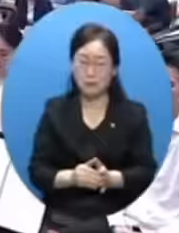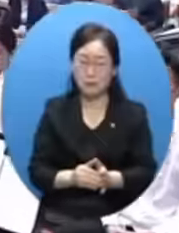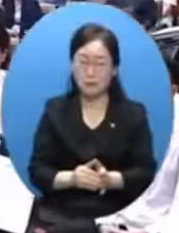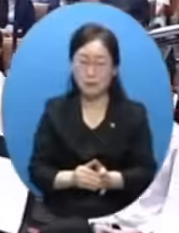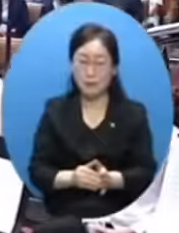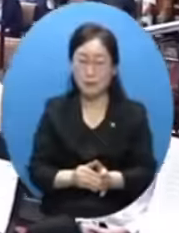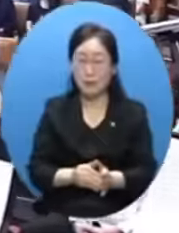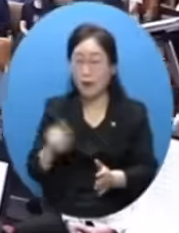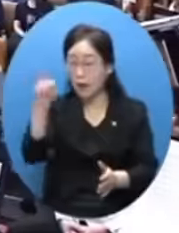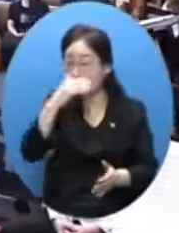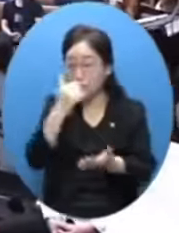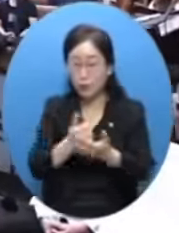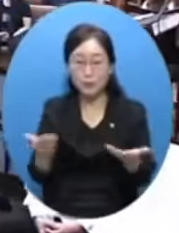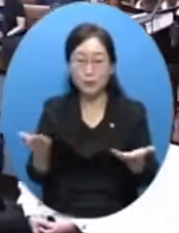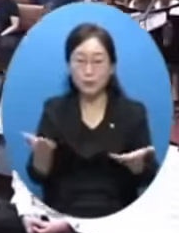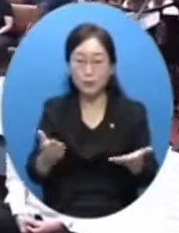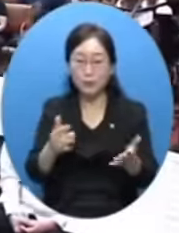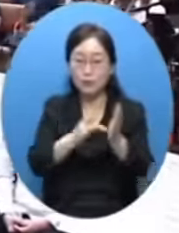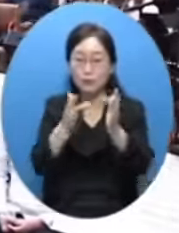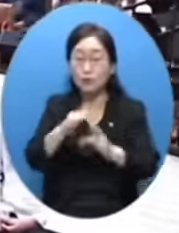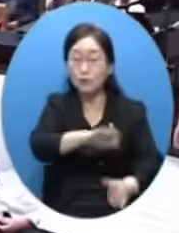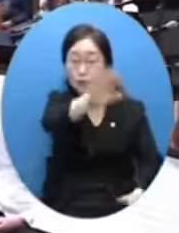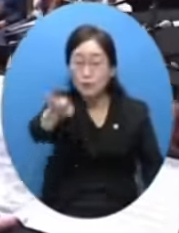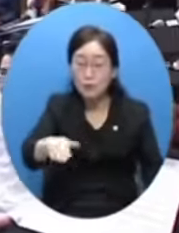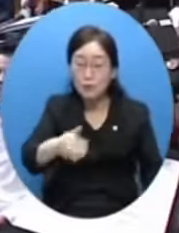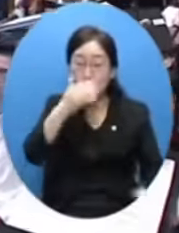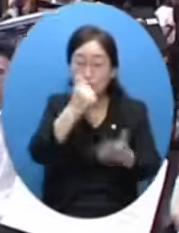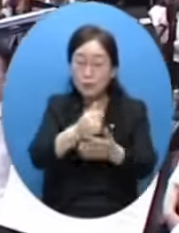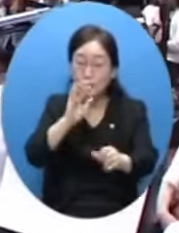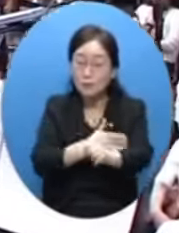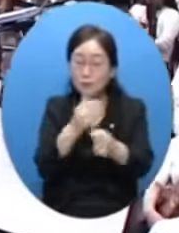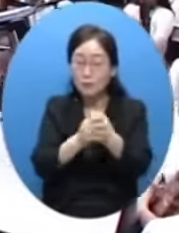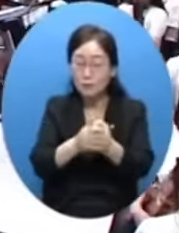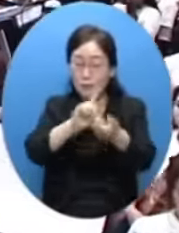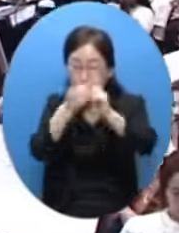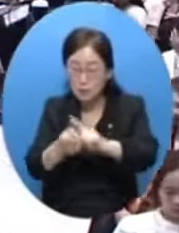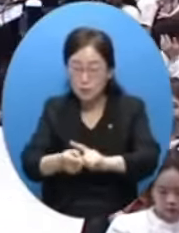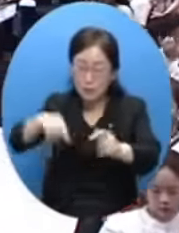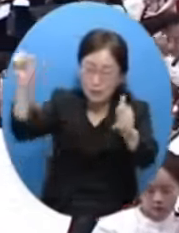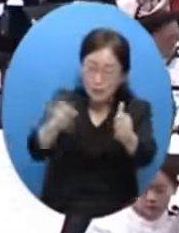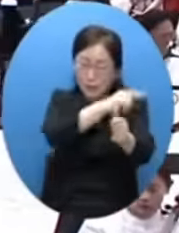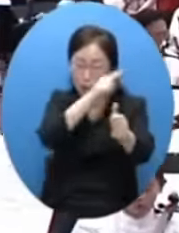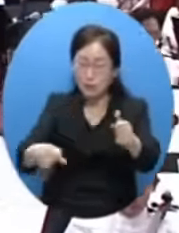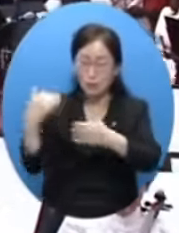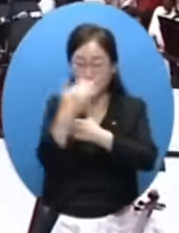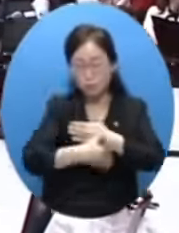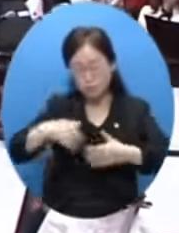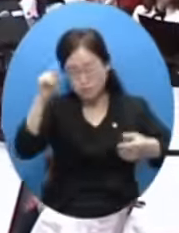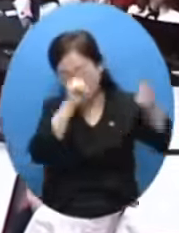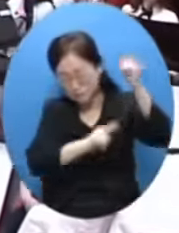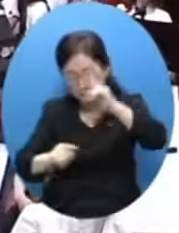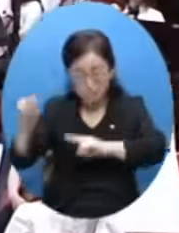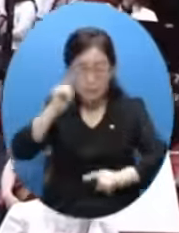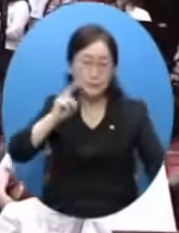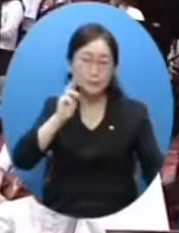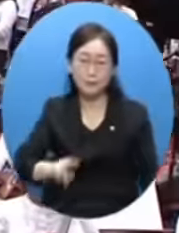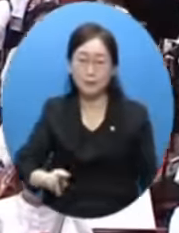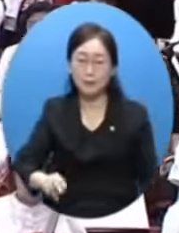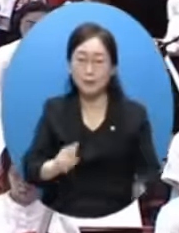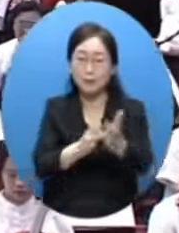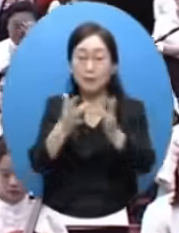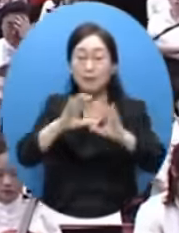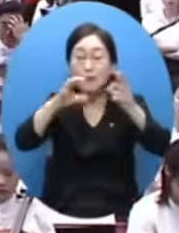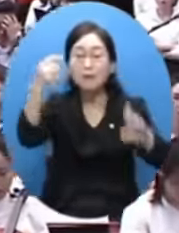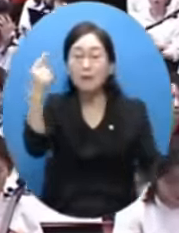아무 죄도 없으신 예수님이 우리의 죄와 허물 때문에 채찍에 맞으시고 온몸이 상하셨습니다. 예수님 이 땅에 오시기